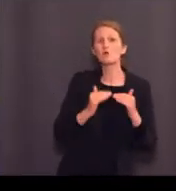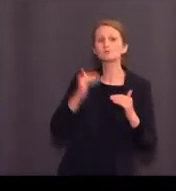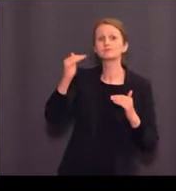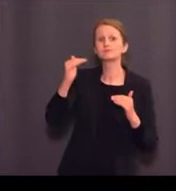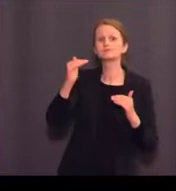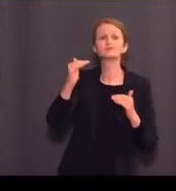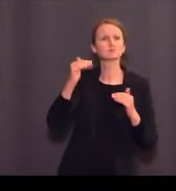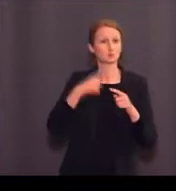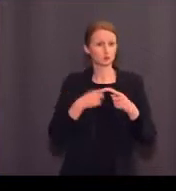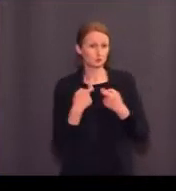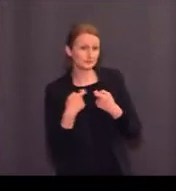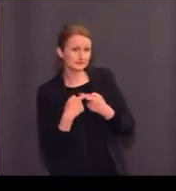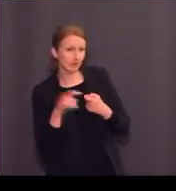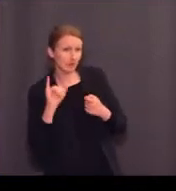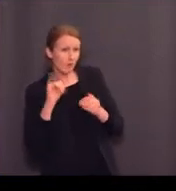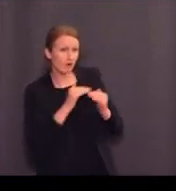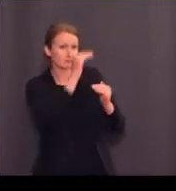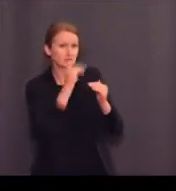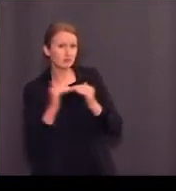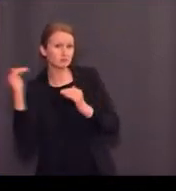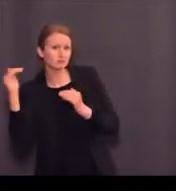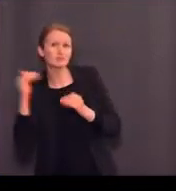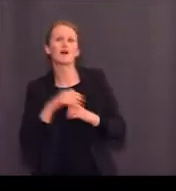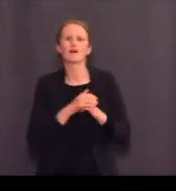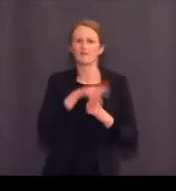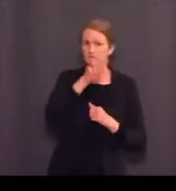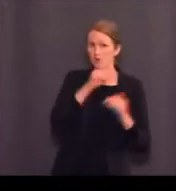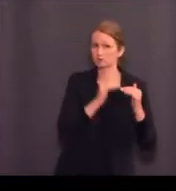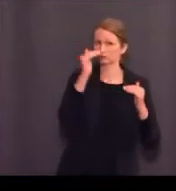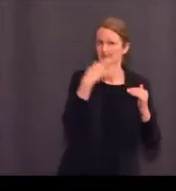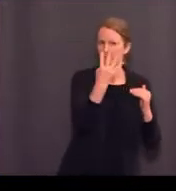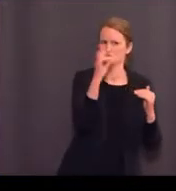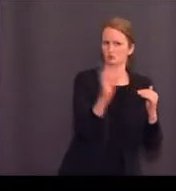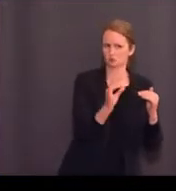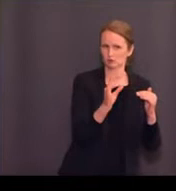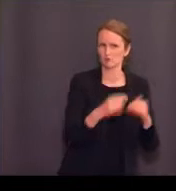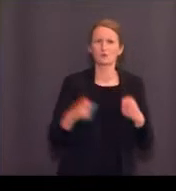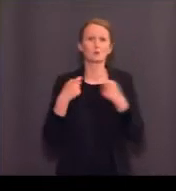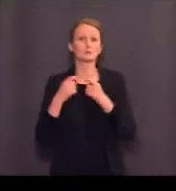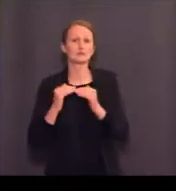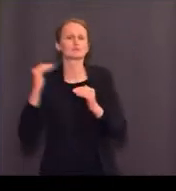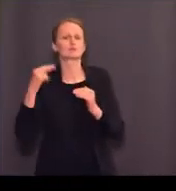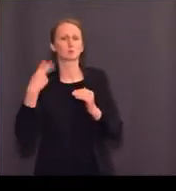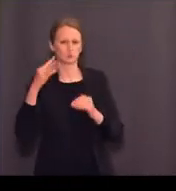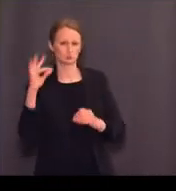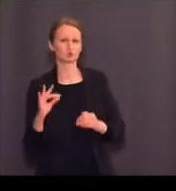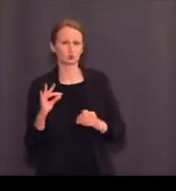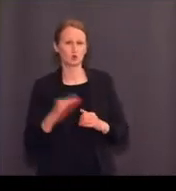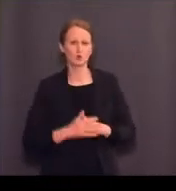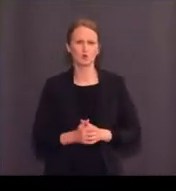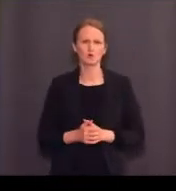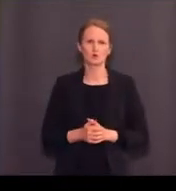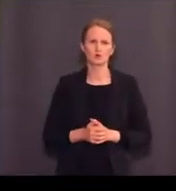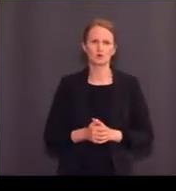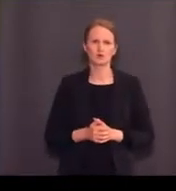plus 14% pour la Flandre et plus 12% pour Bruxelles. Au niveau provincial, et on le voit nettement ici, c'est la